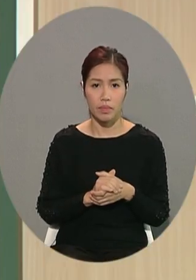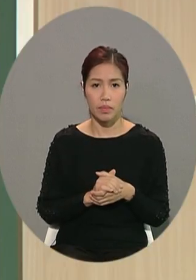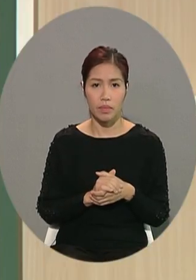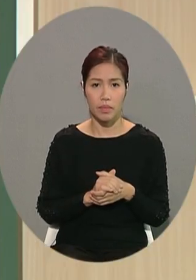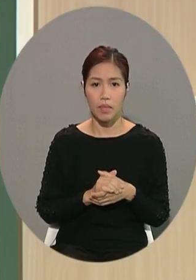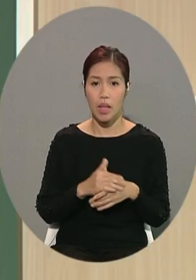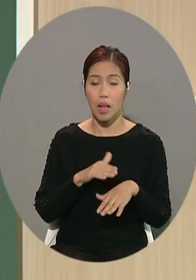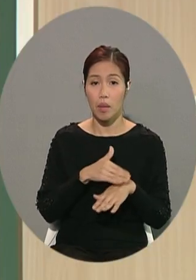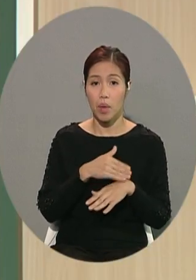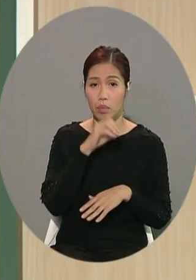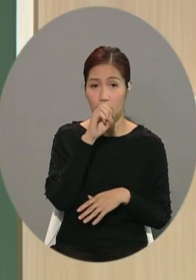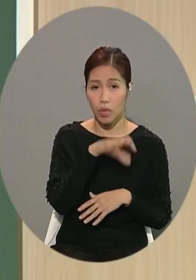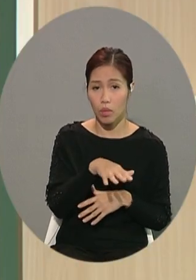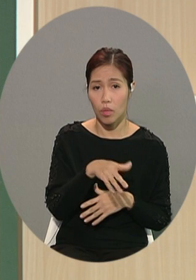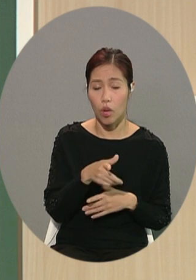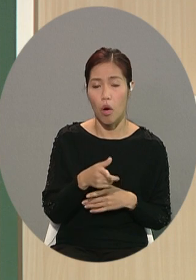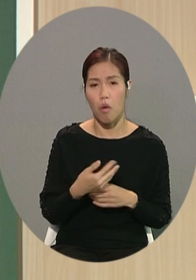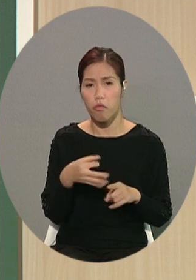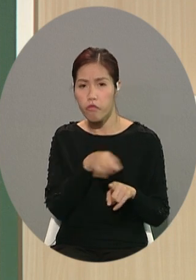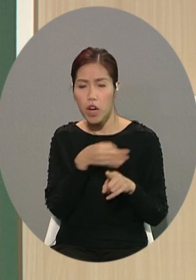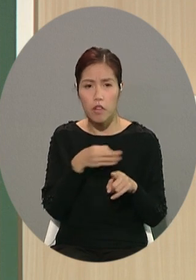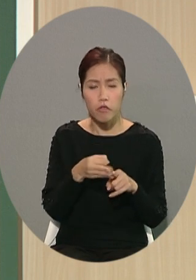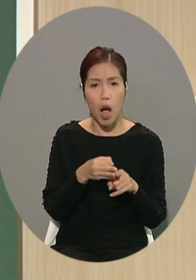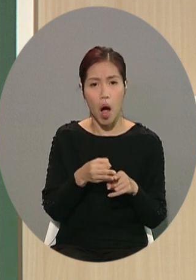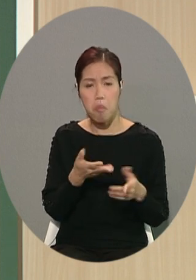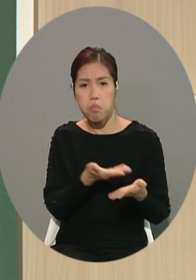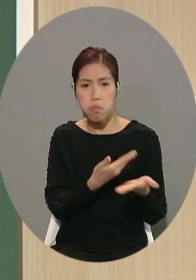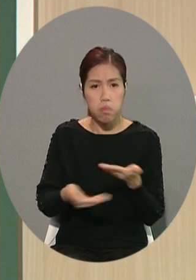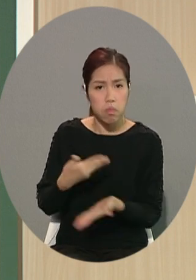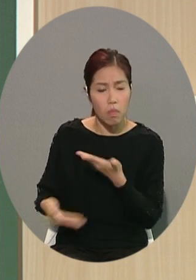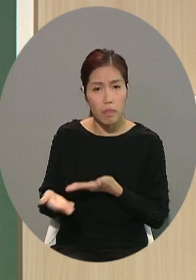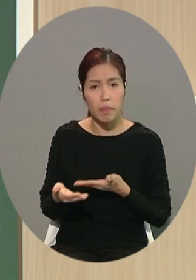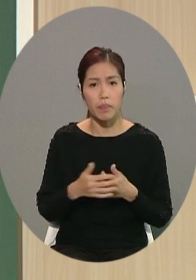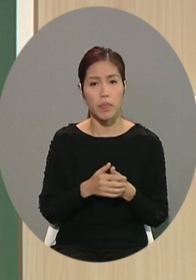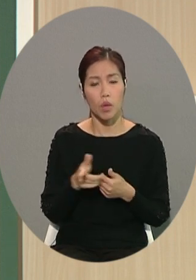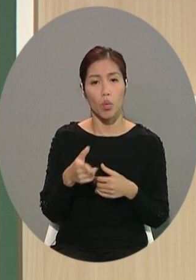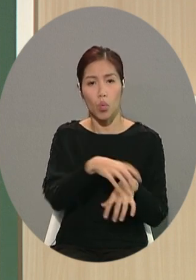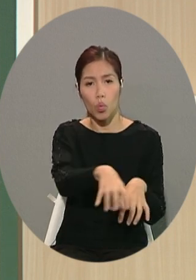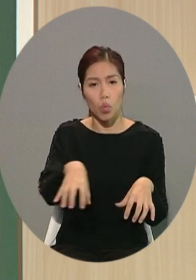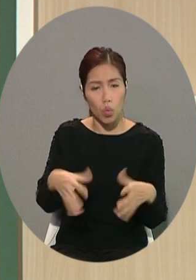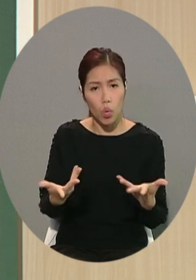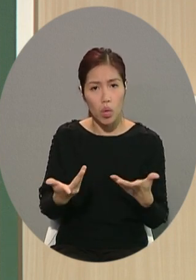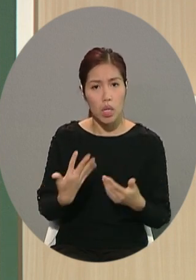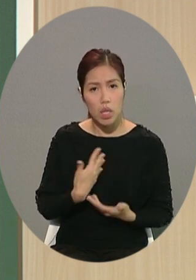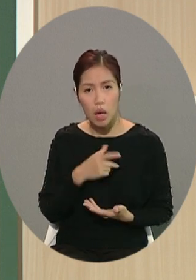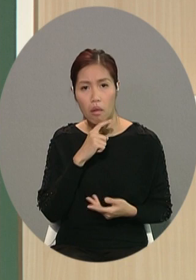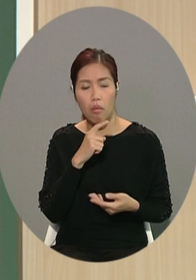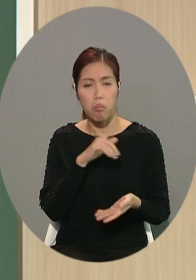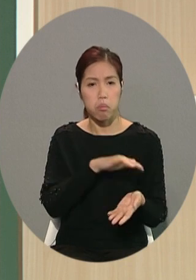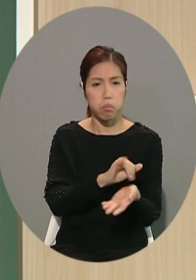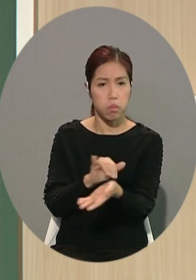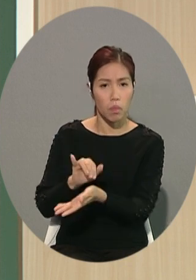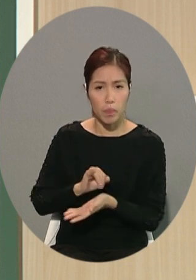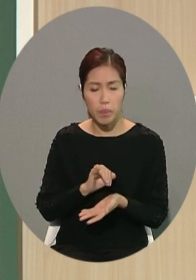好，頭先你講到咧，就係一啲非法擺賣嘅問題啦。咁即係對於區內面對嘅其他問題，即係頭